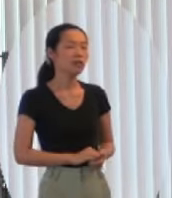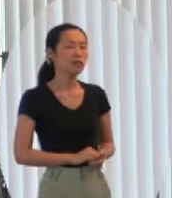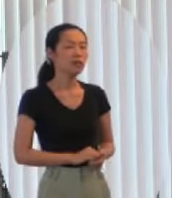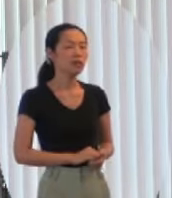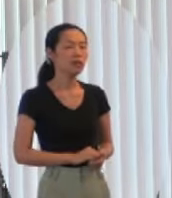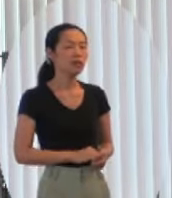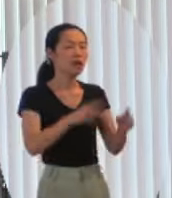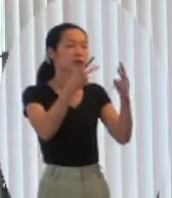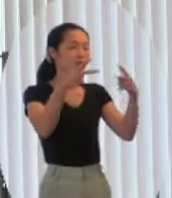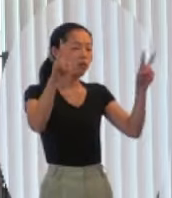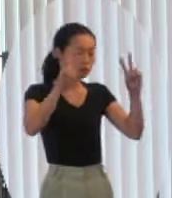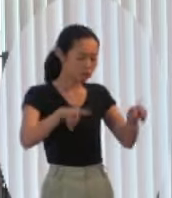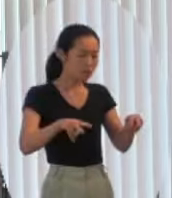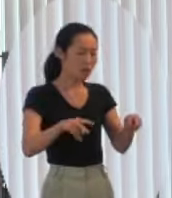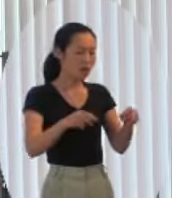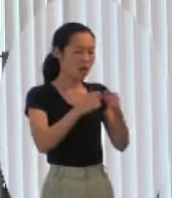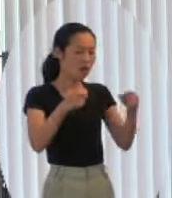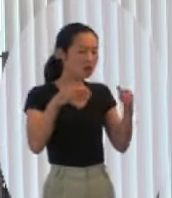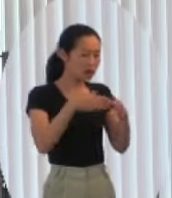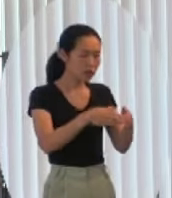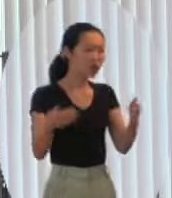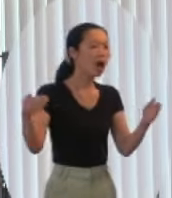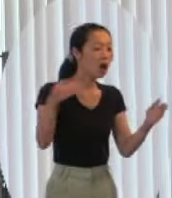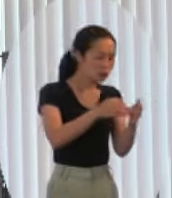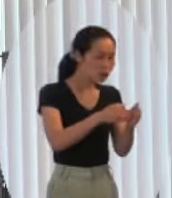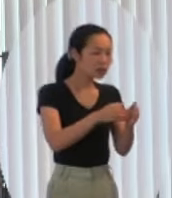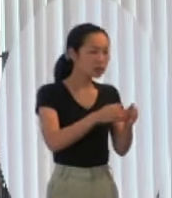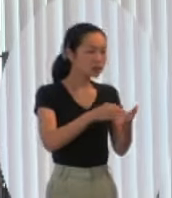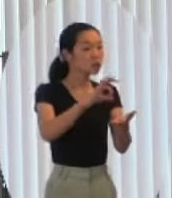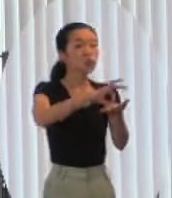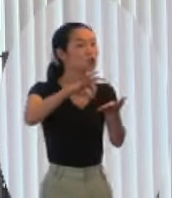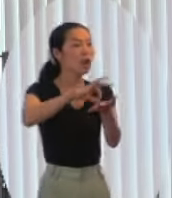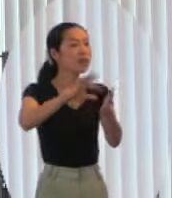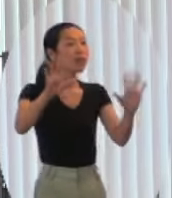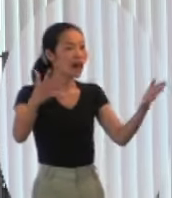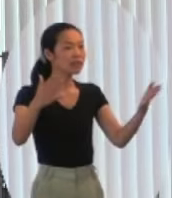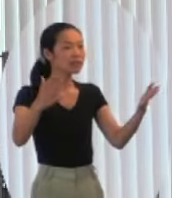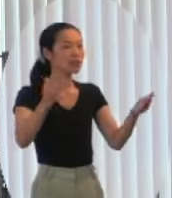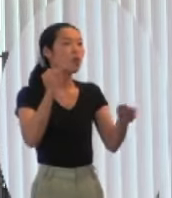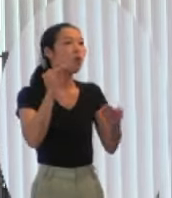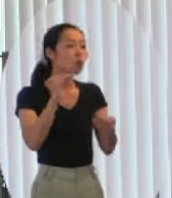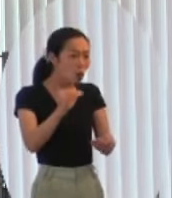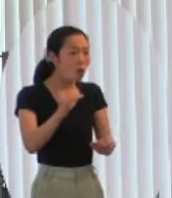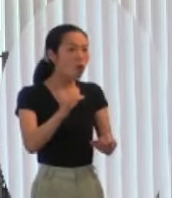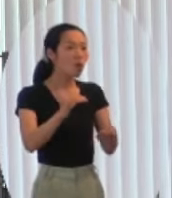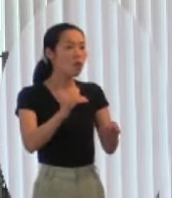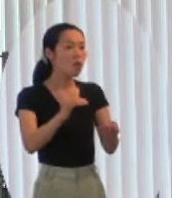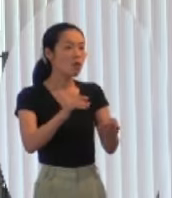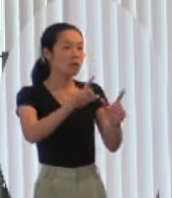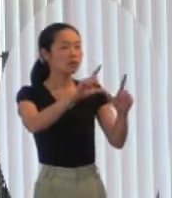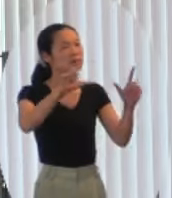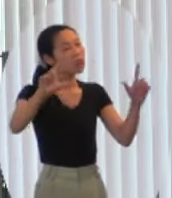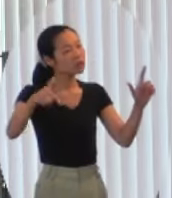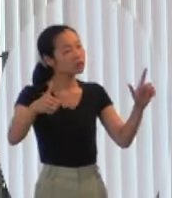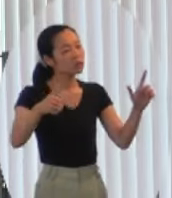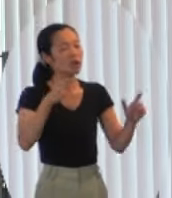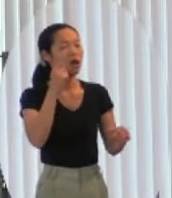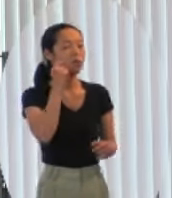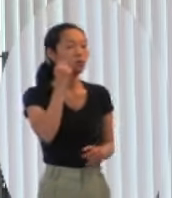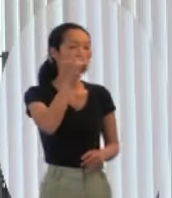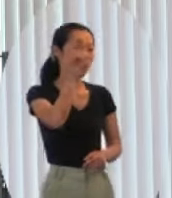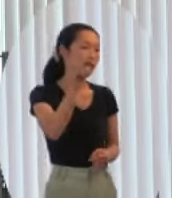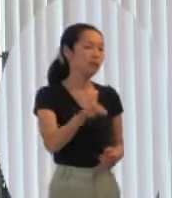広島長崎を最後に使われていないということは、奇跡と言えるかもしれませんけれども、し